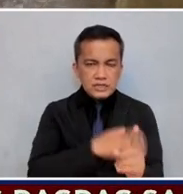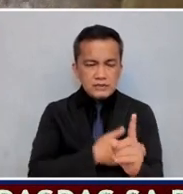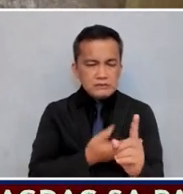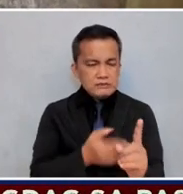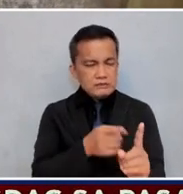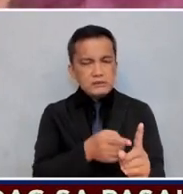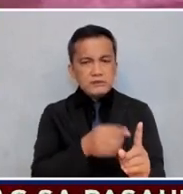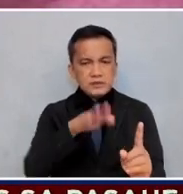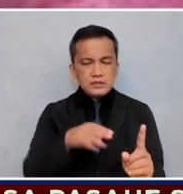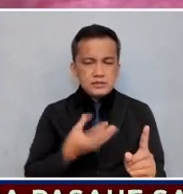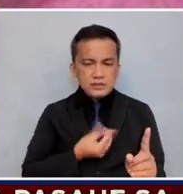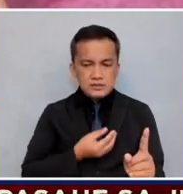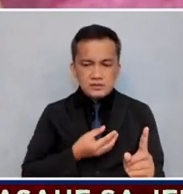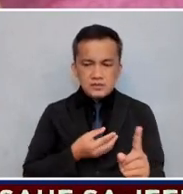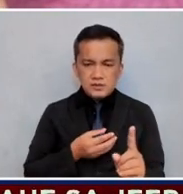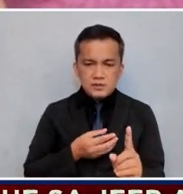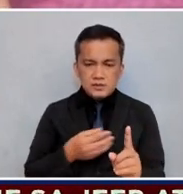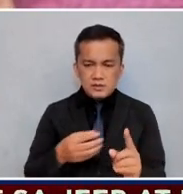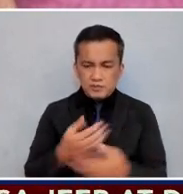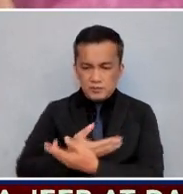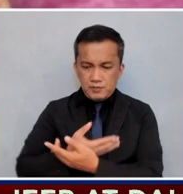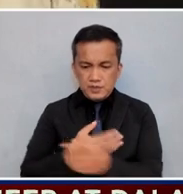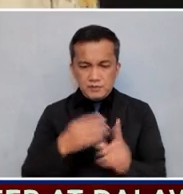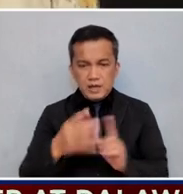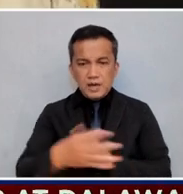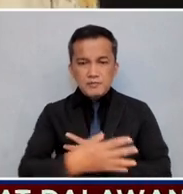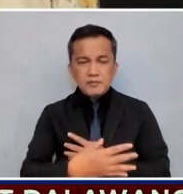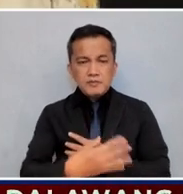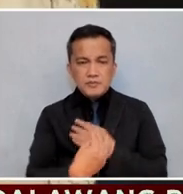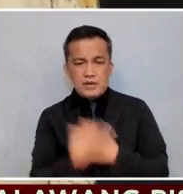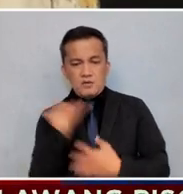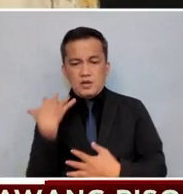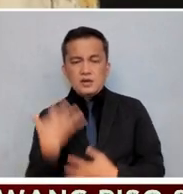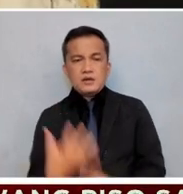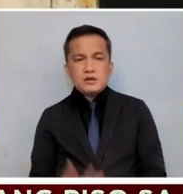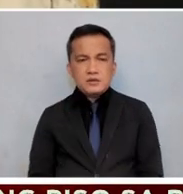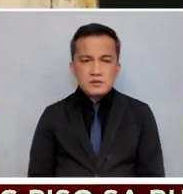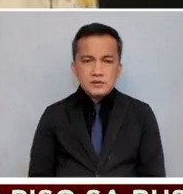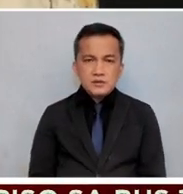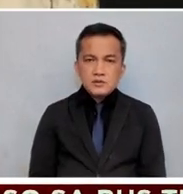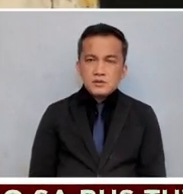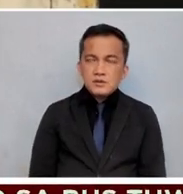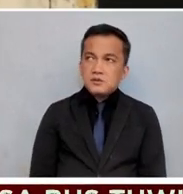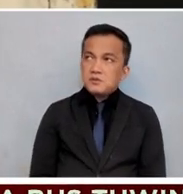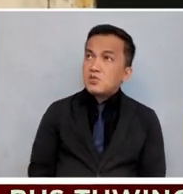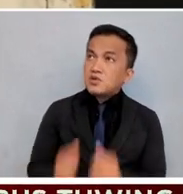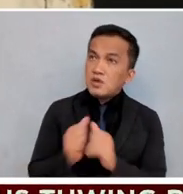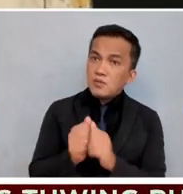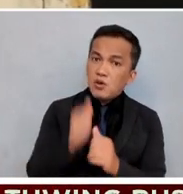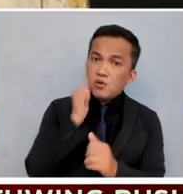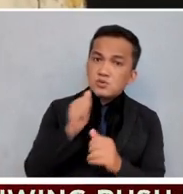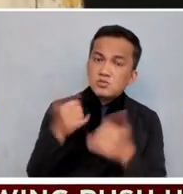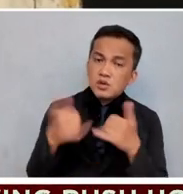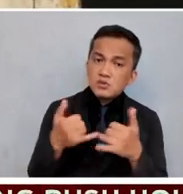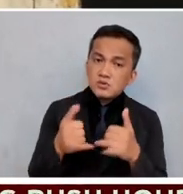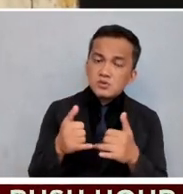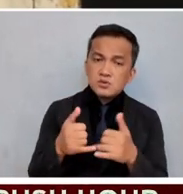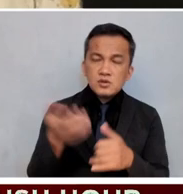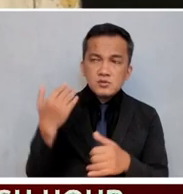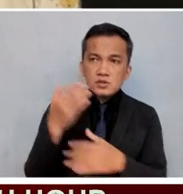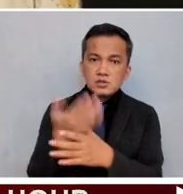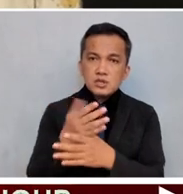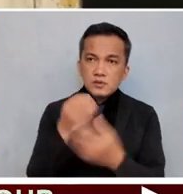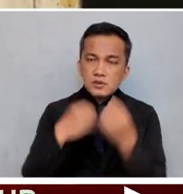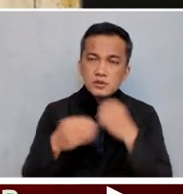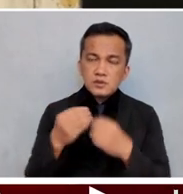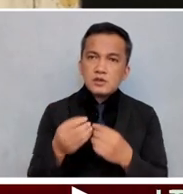siyang mahawa ang sanggol niyang anak. Magkasama po, lagi magkalaro. Minsan pag nagano, nung nakaraan nag-share pa siya ng